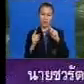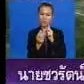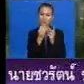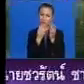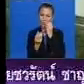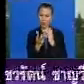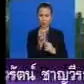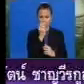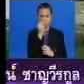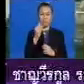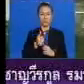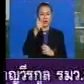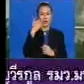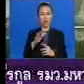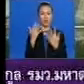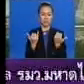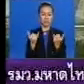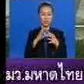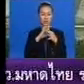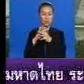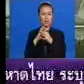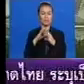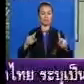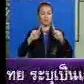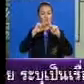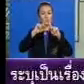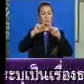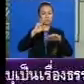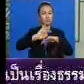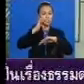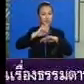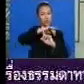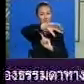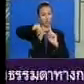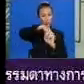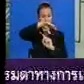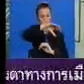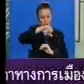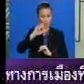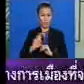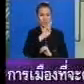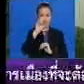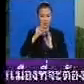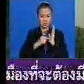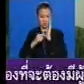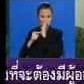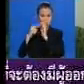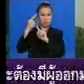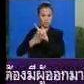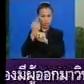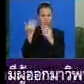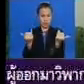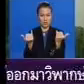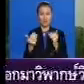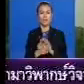ประกาศกระทรวงทรัพยาากรธรรมชาติและสิ่งแวดล้อมมาใช้ซึ่งคาดว่าจะสามารถเสนอต่อที่ประชุมคณะรัฐมนตรีได้ภายในเดือนนี้